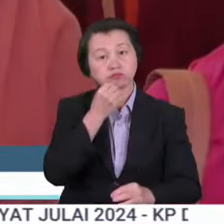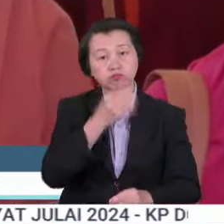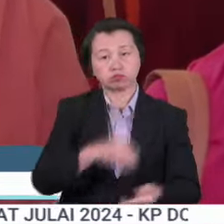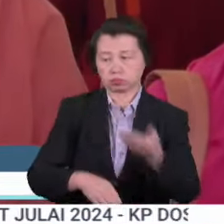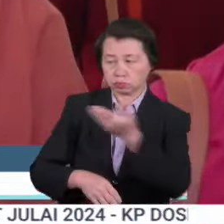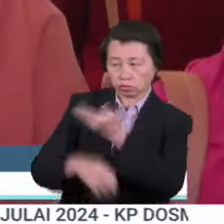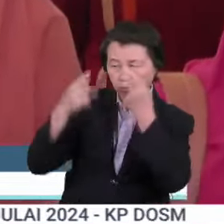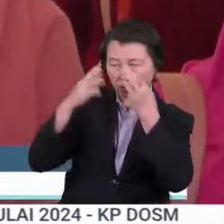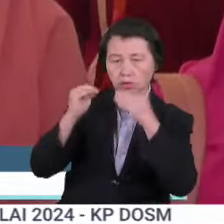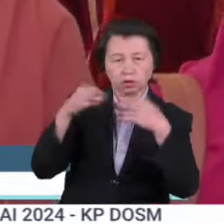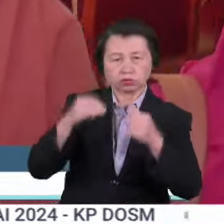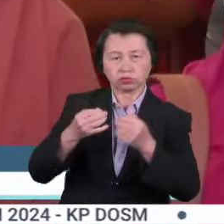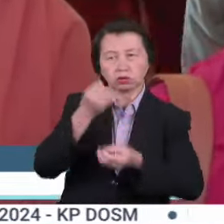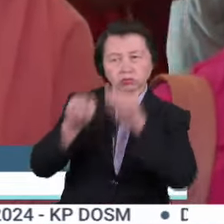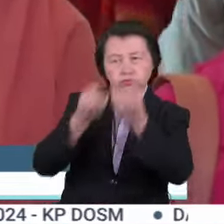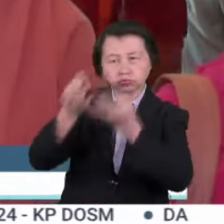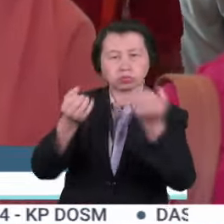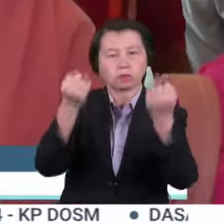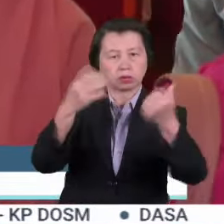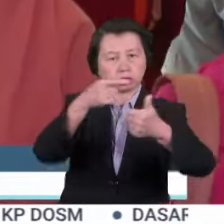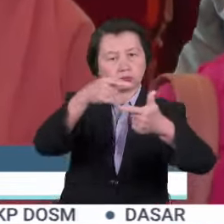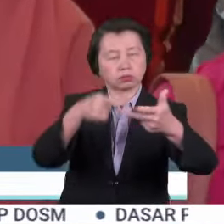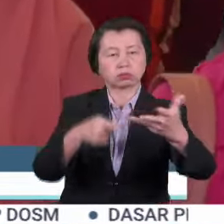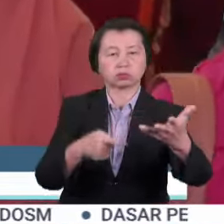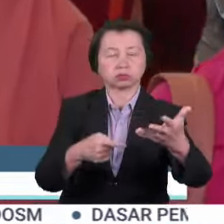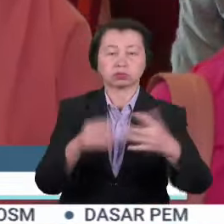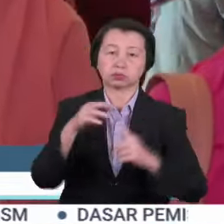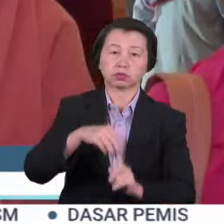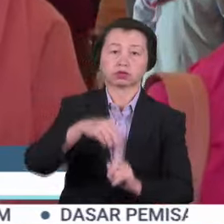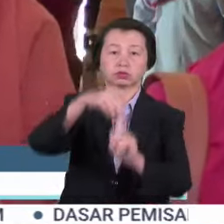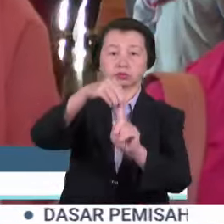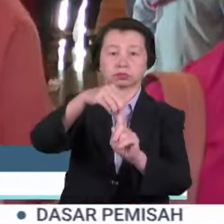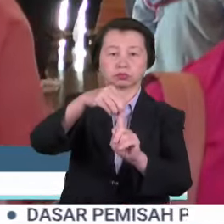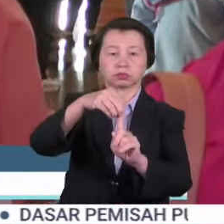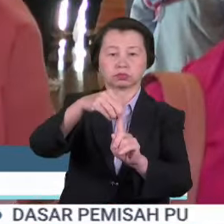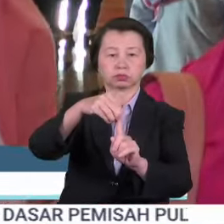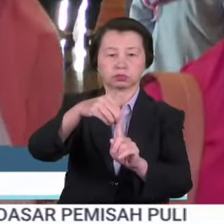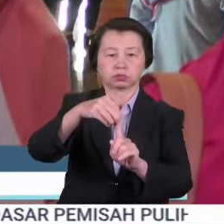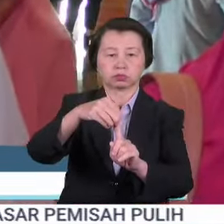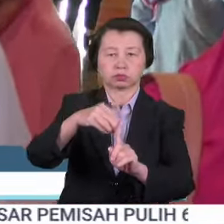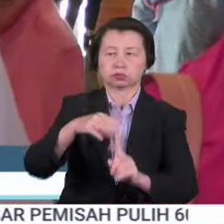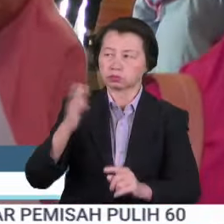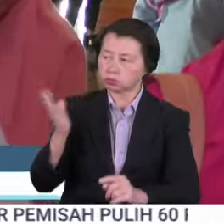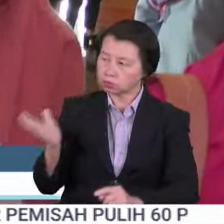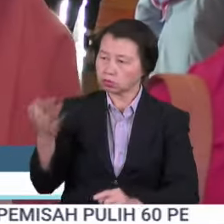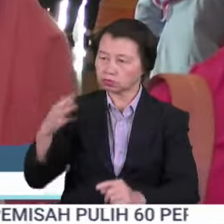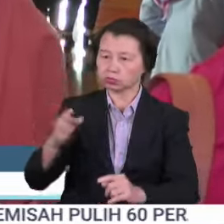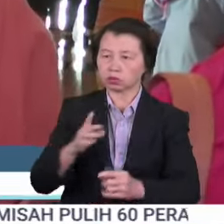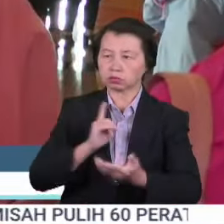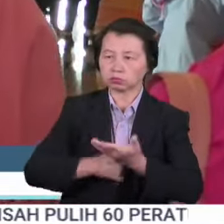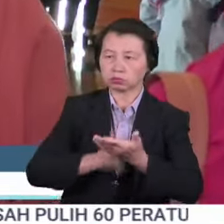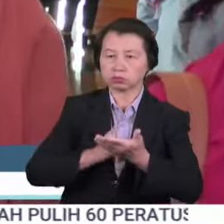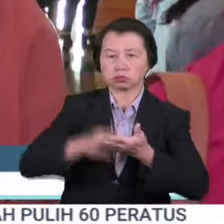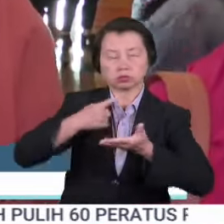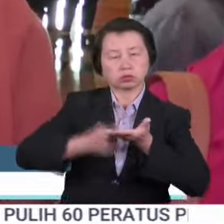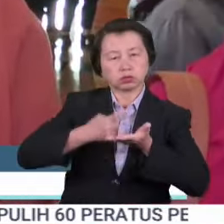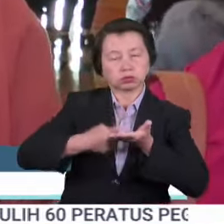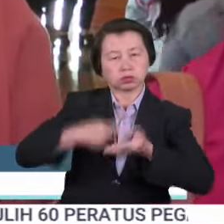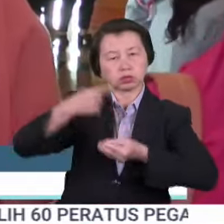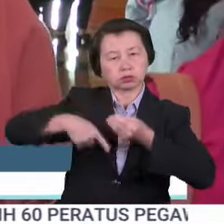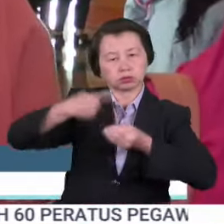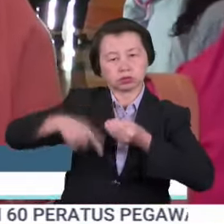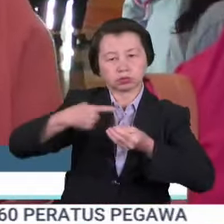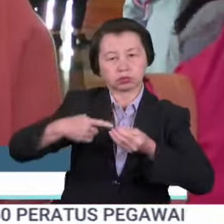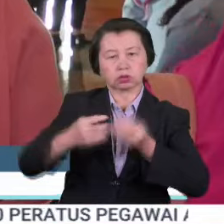telah menyentuh banyak perkara, terutamanya beliau telah menyentuh